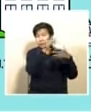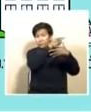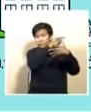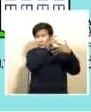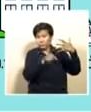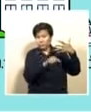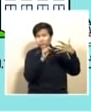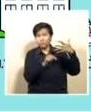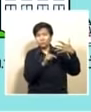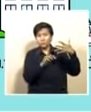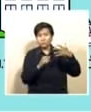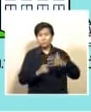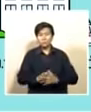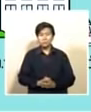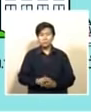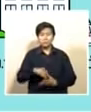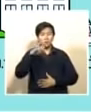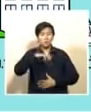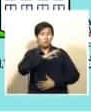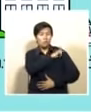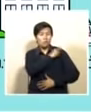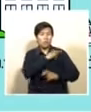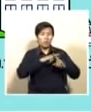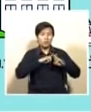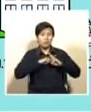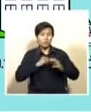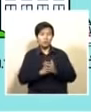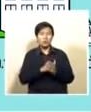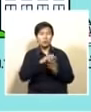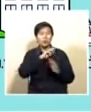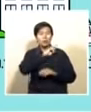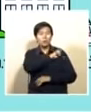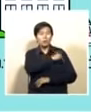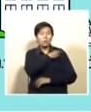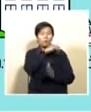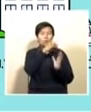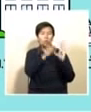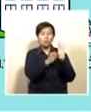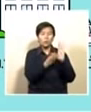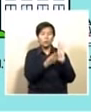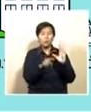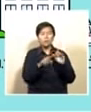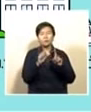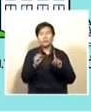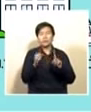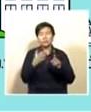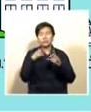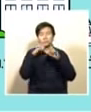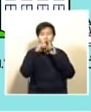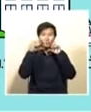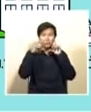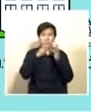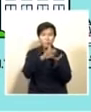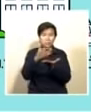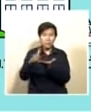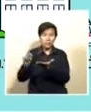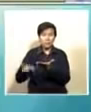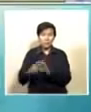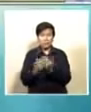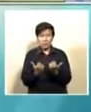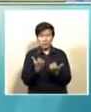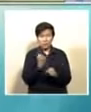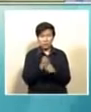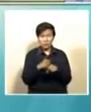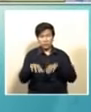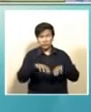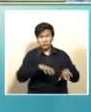จัดสรรร่วมกับกระทรวงมหาดไทยนะครับอันนี้จะกระจายไปถึงโรงพยาบาลจังหวัดทุกแห่งนะครับเพื่อกระจายต่อไปใน